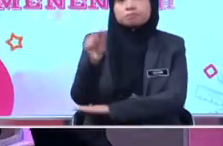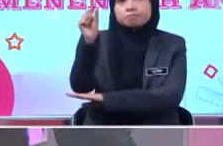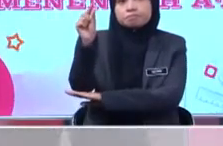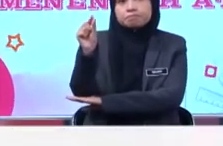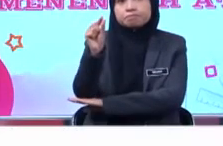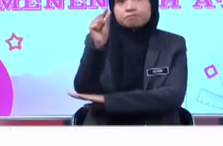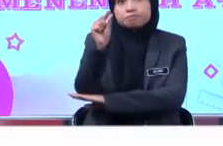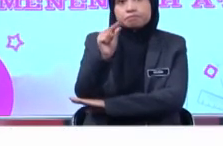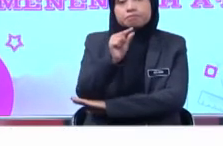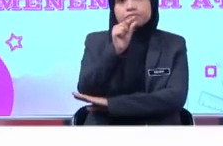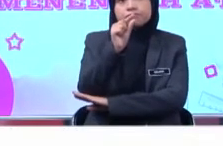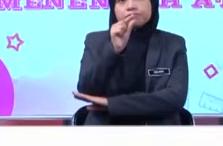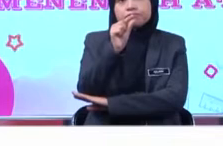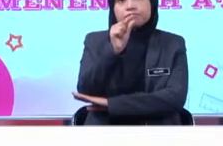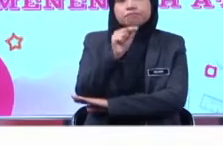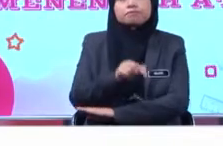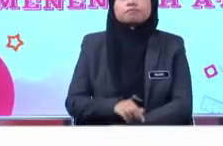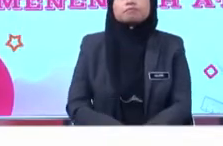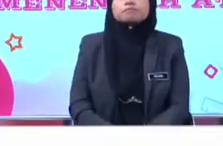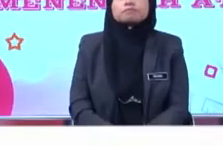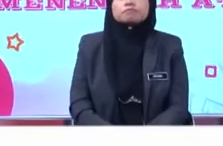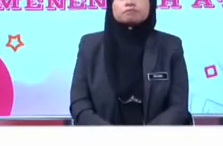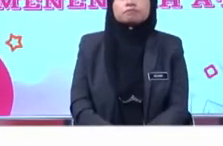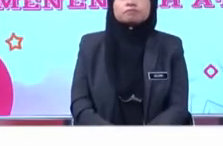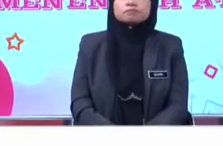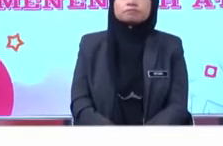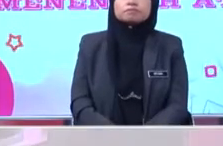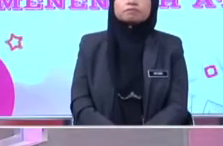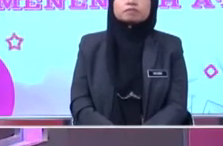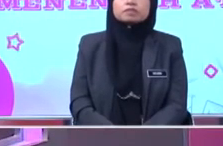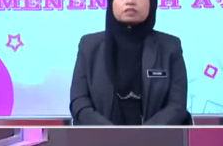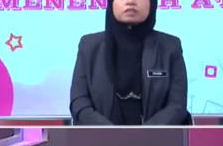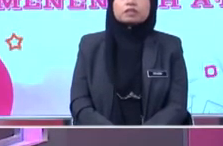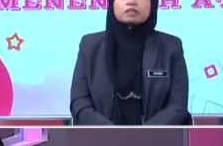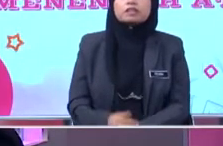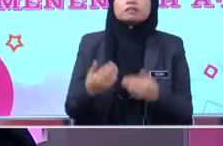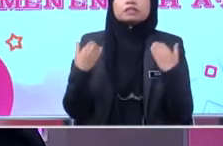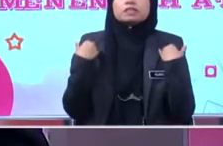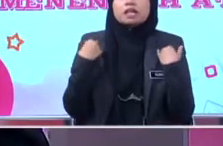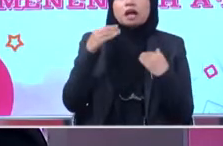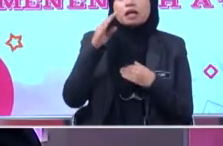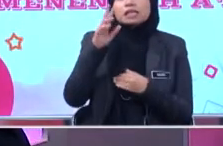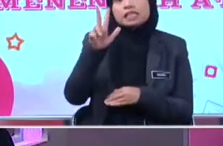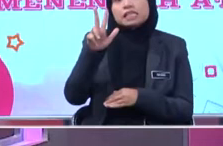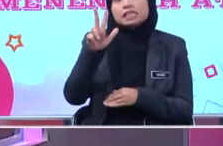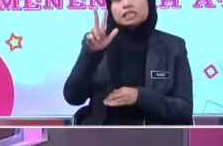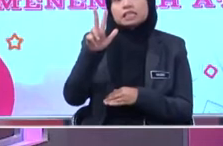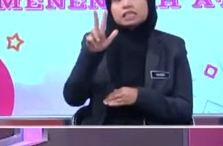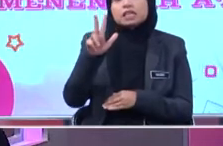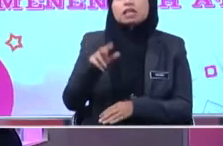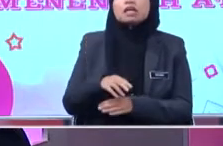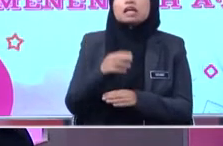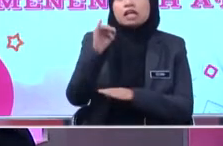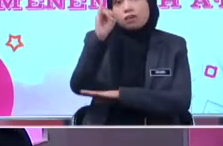sign in Qodir WAGs ini adalah huruf ad-4 ada tiga huruf ikhfa